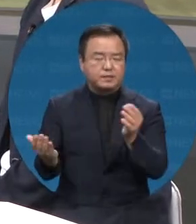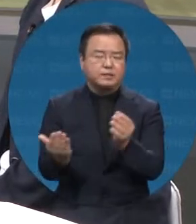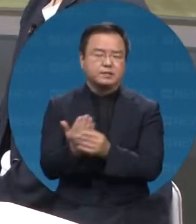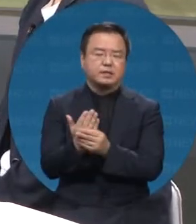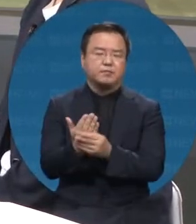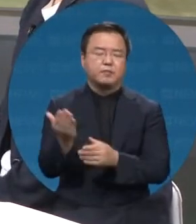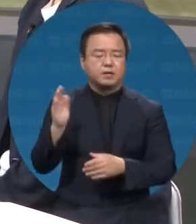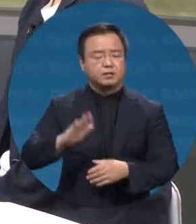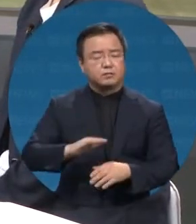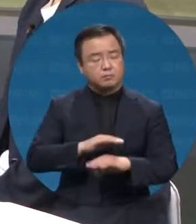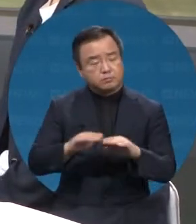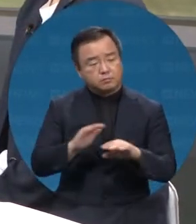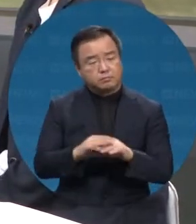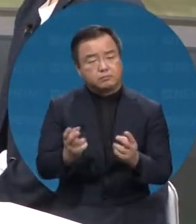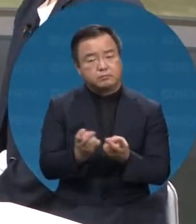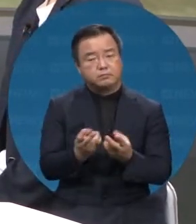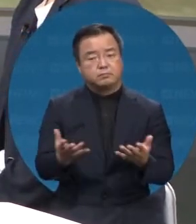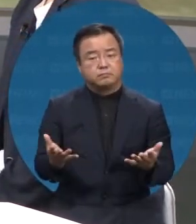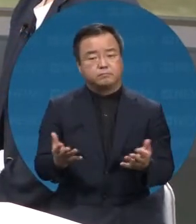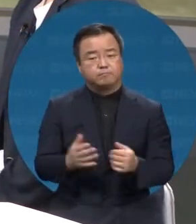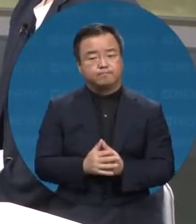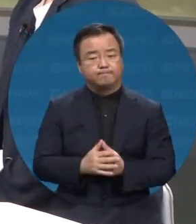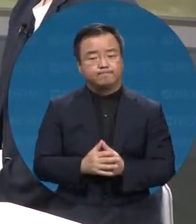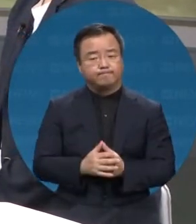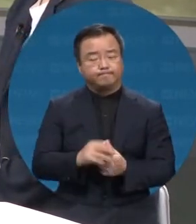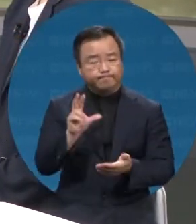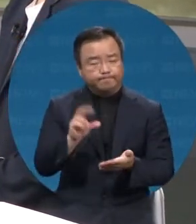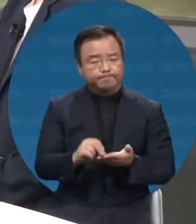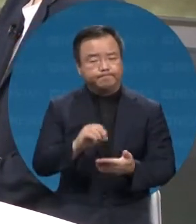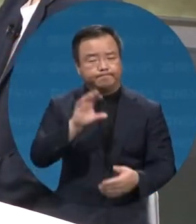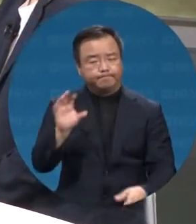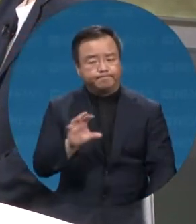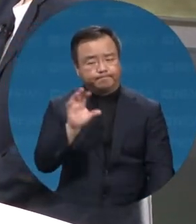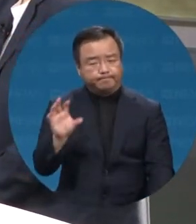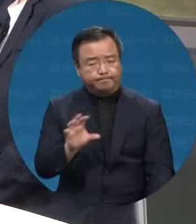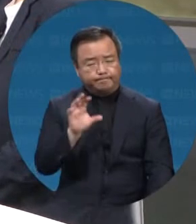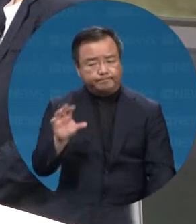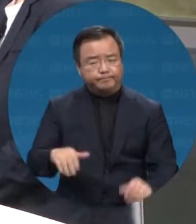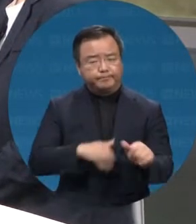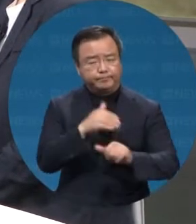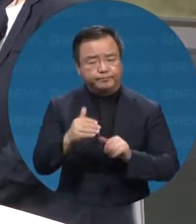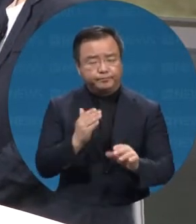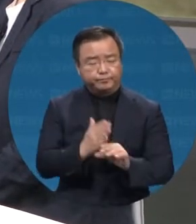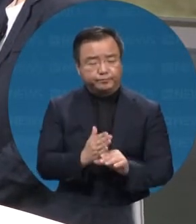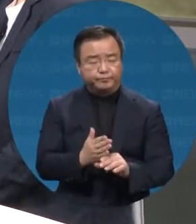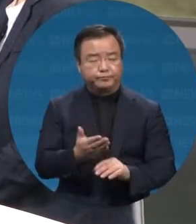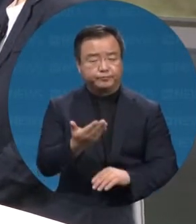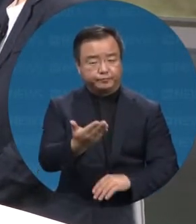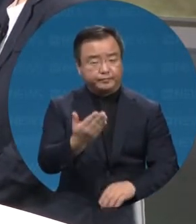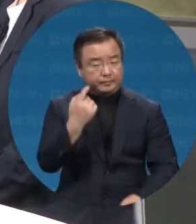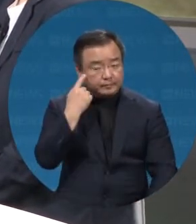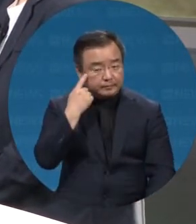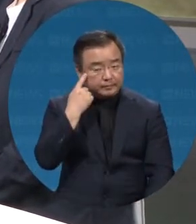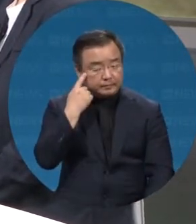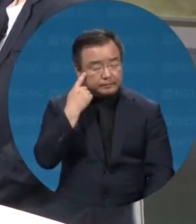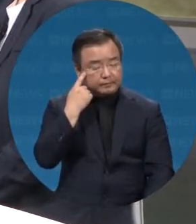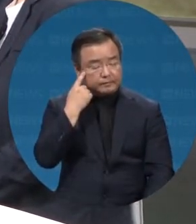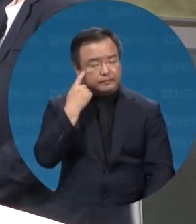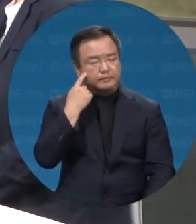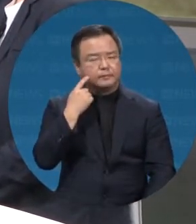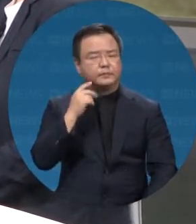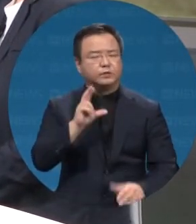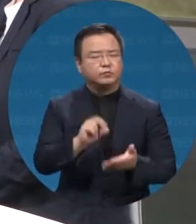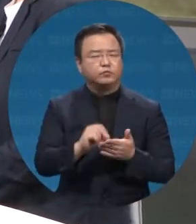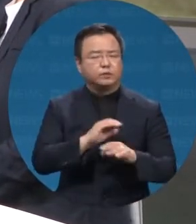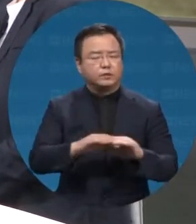마땅한 대책이 나오지도 못했습니다 이런 문제가 계속 반복되고 있는 상황에서 소장님 보시기엔 이런 지옥고 문제 어떻게